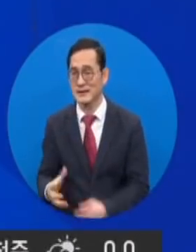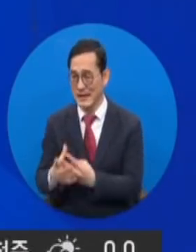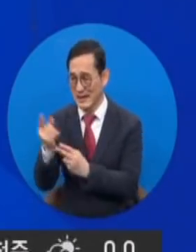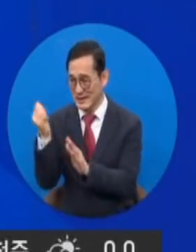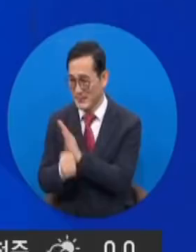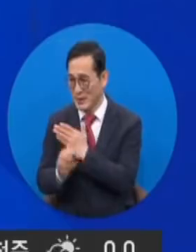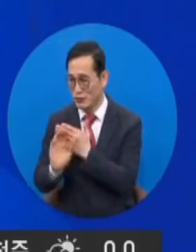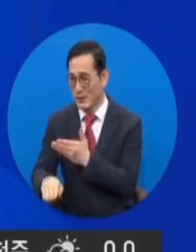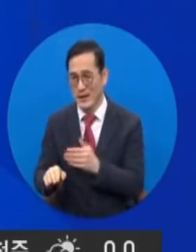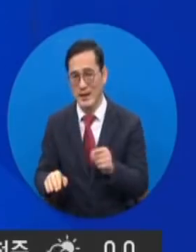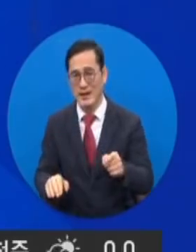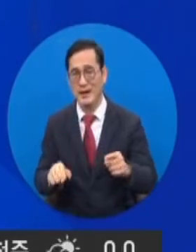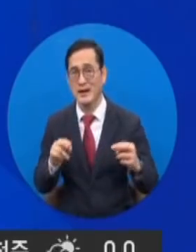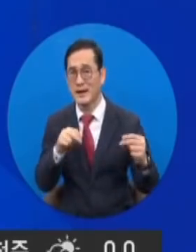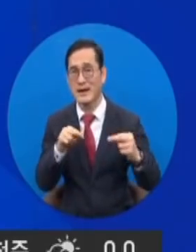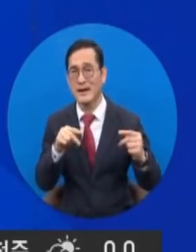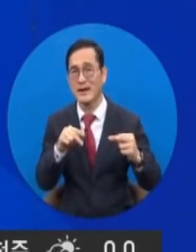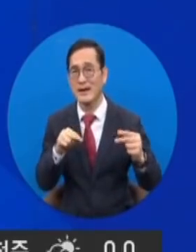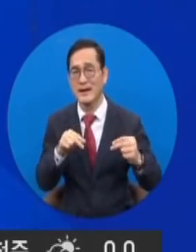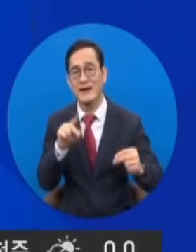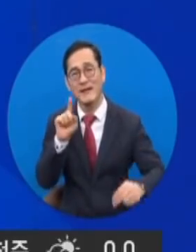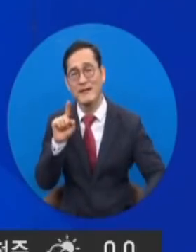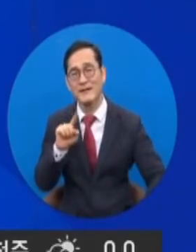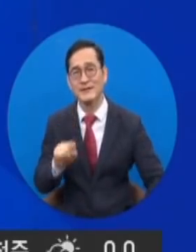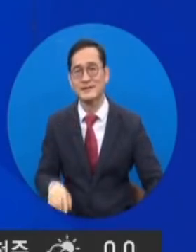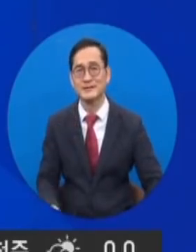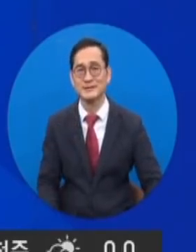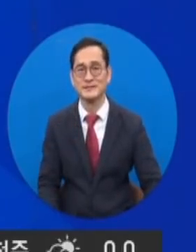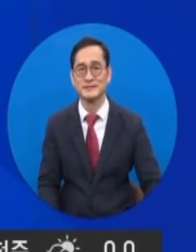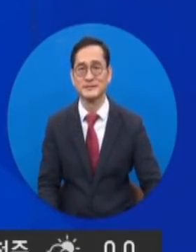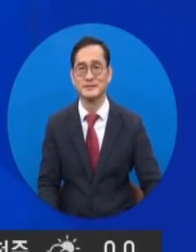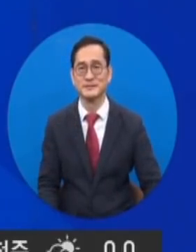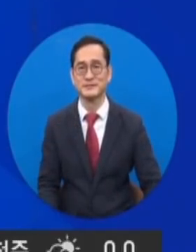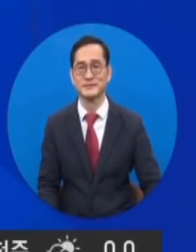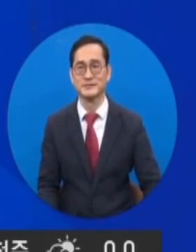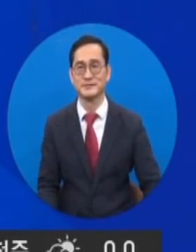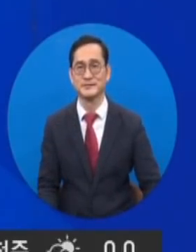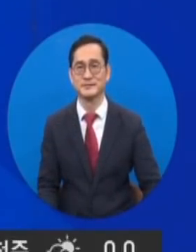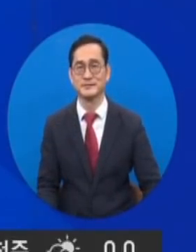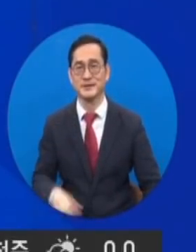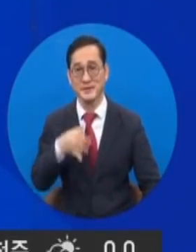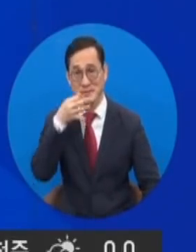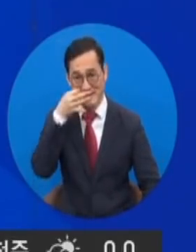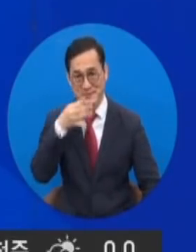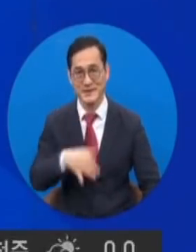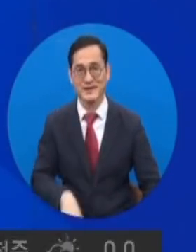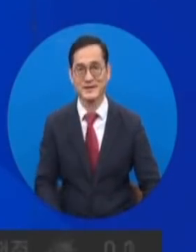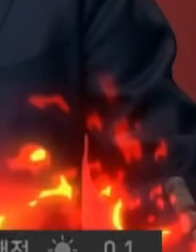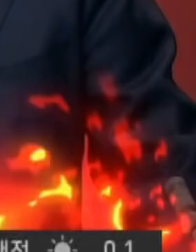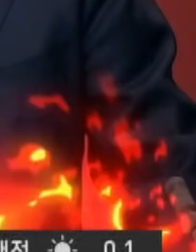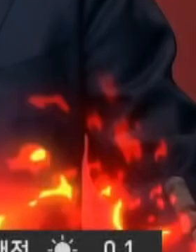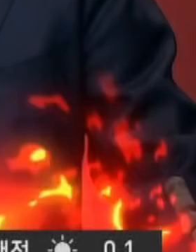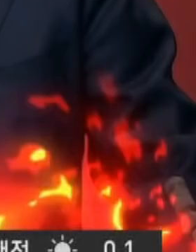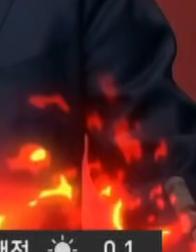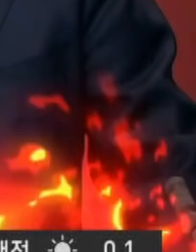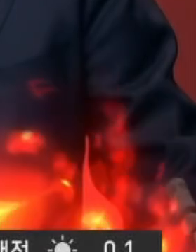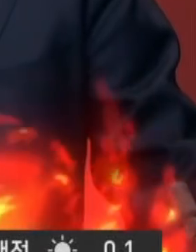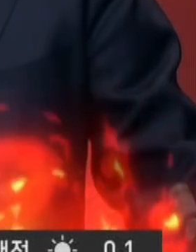모습으로 맞붙을지 굉장히 궁금했었는데 어제 실제로 만나서는 이런 모습이었습니다.